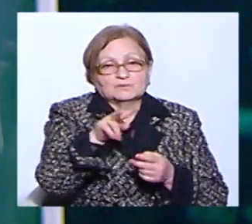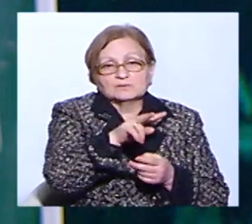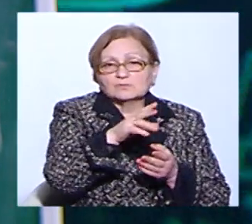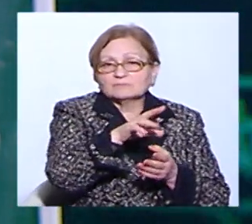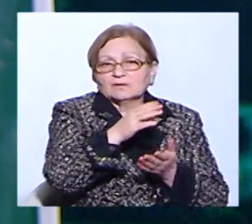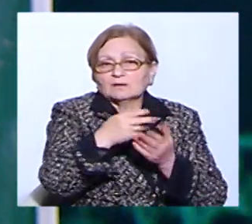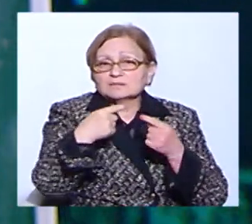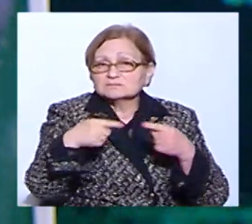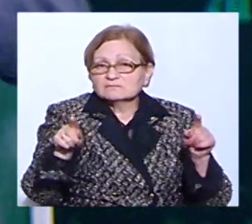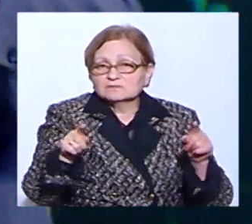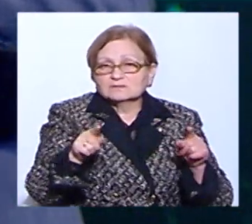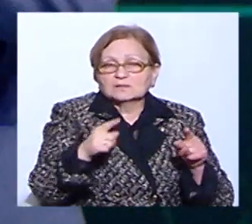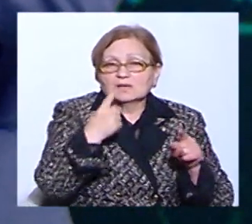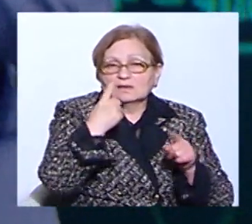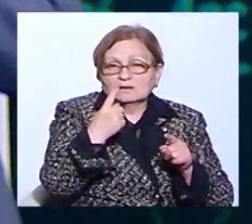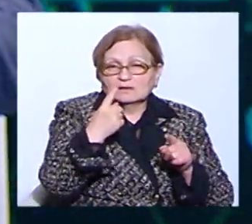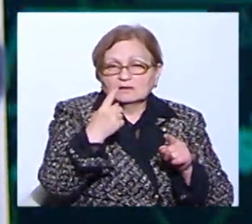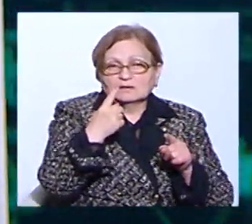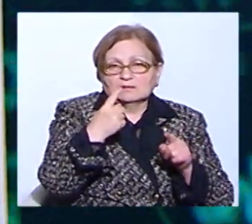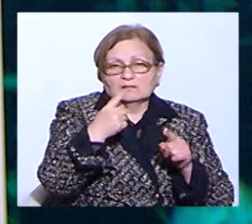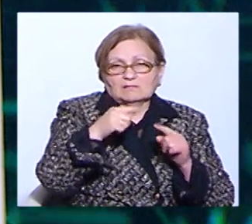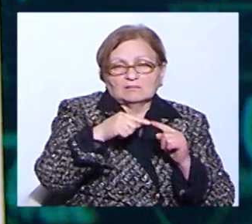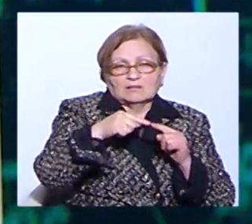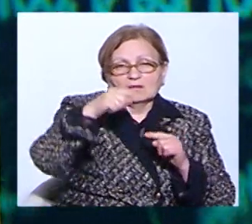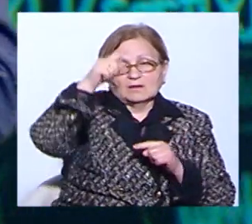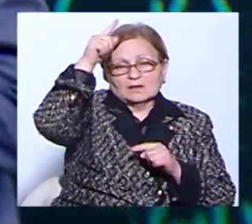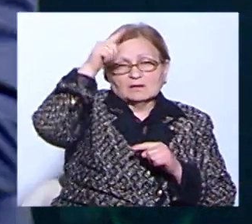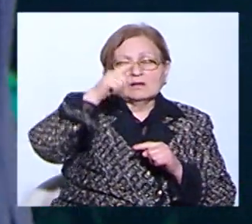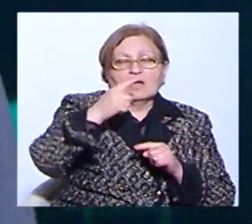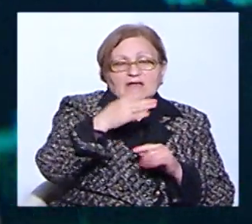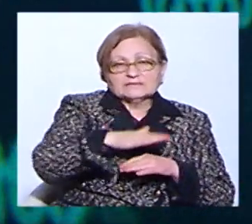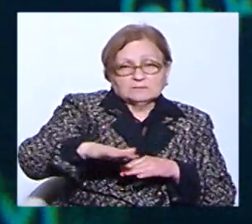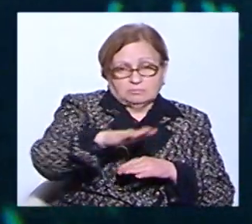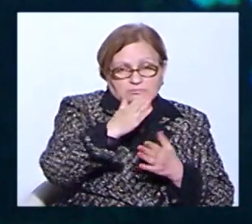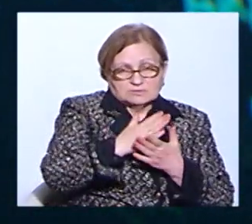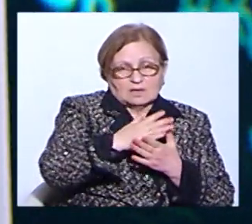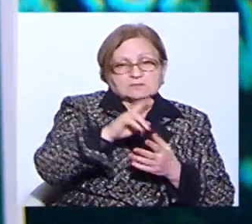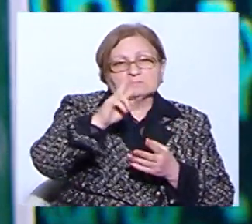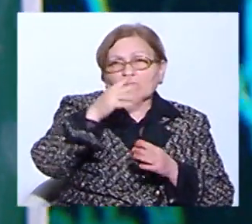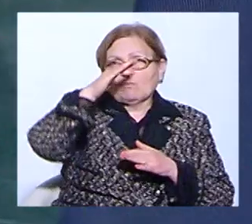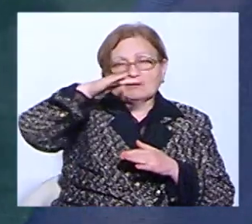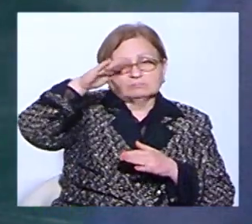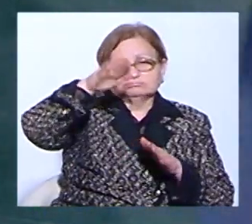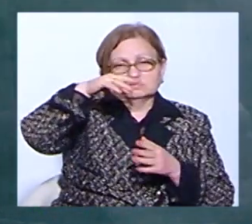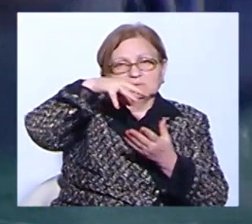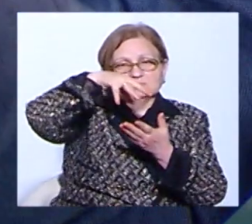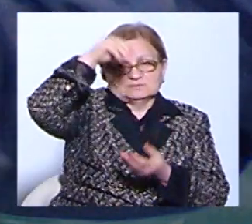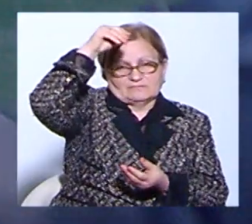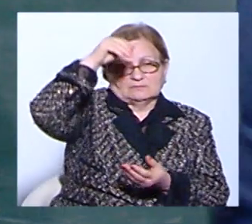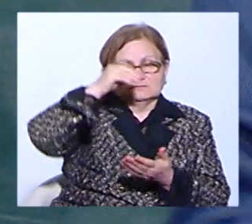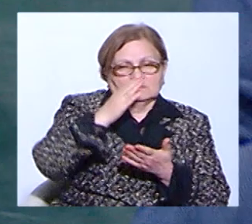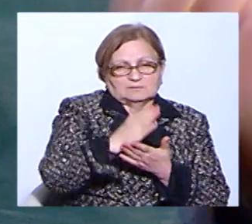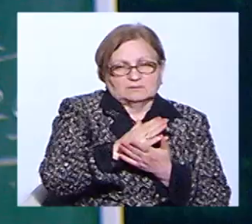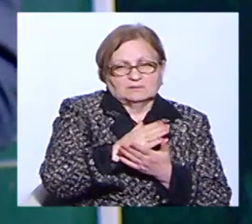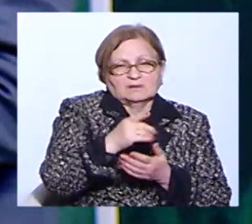იმას განსხვავდება, რომ ერთი მეორე ფუძის ნაცვლად ჩვენ გვაქვს წვერო. შესაბამისად, თუ ფუძის მაგივრად ჩვენ გვაქვს წვერო,